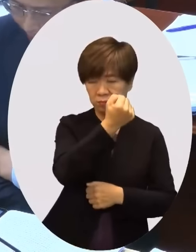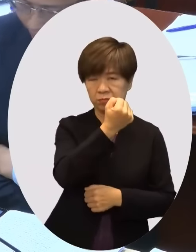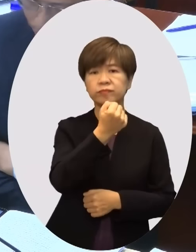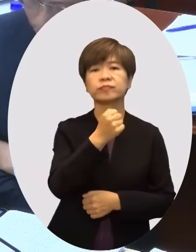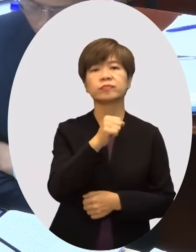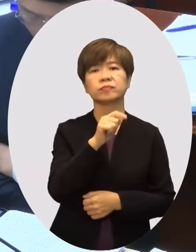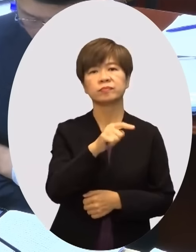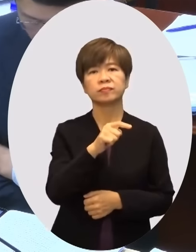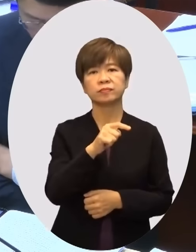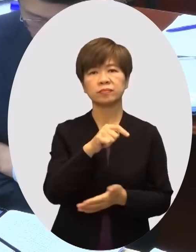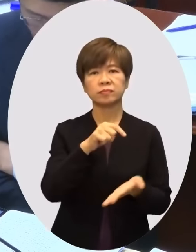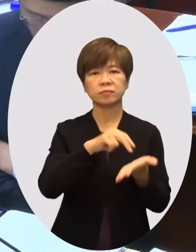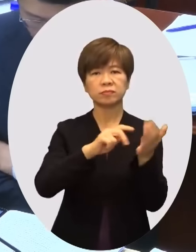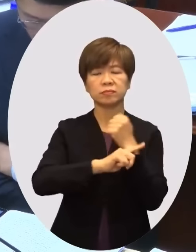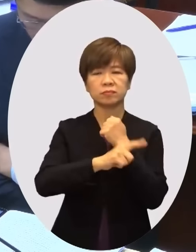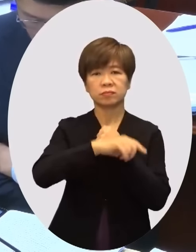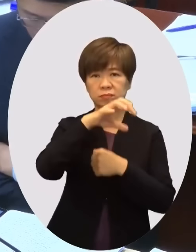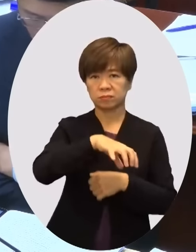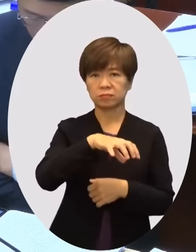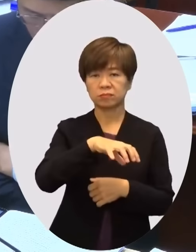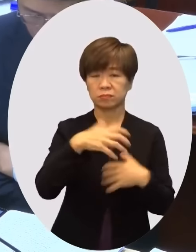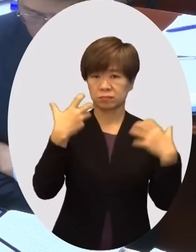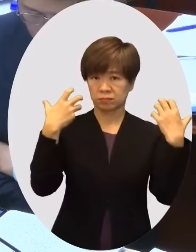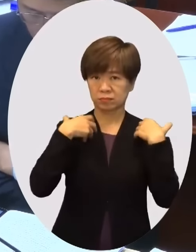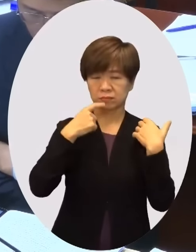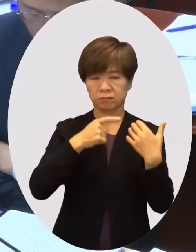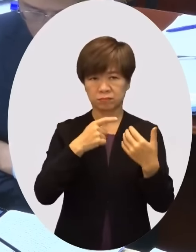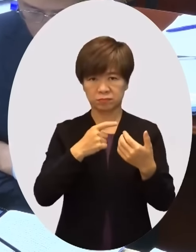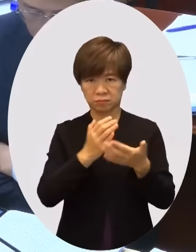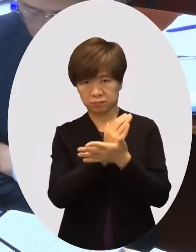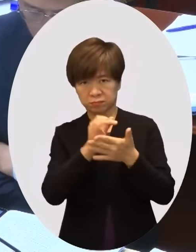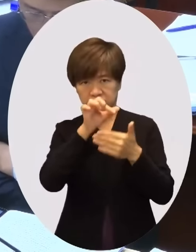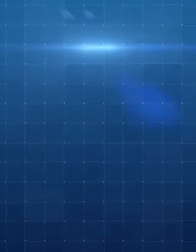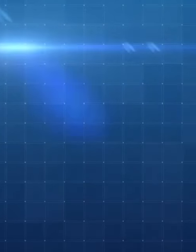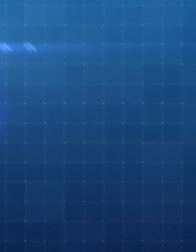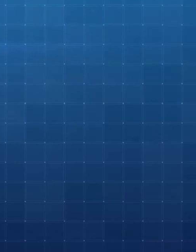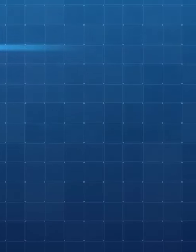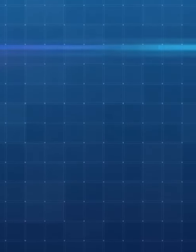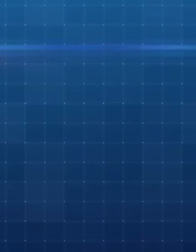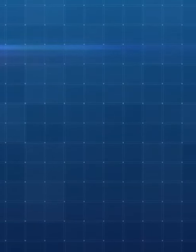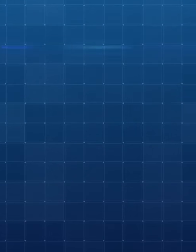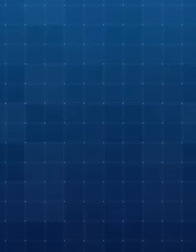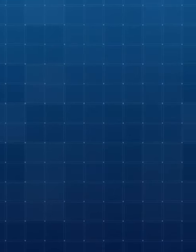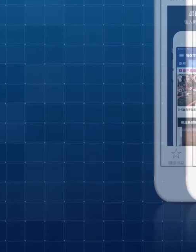享有这个立法的制定还有立法的形成自由。